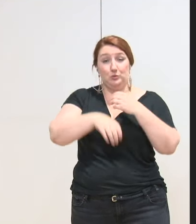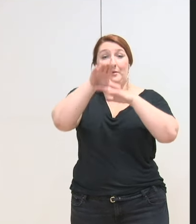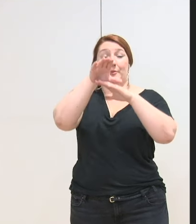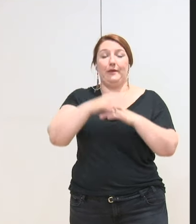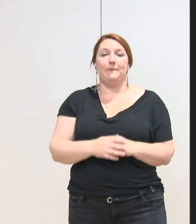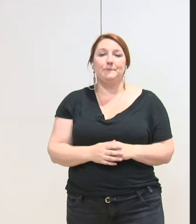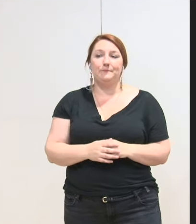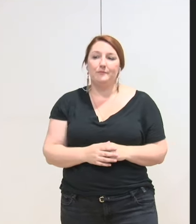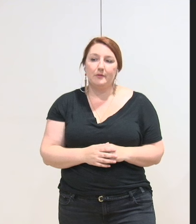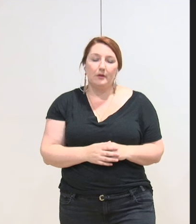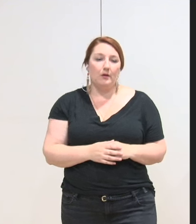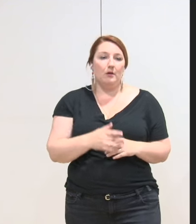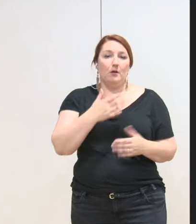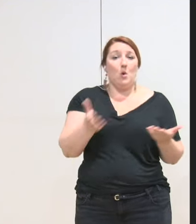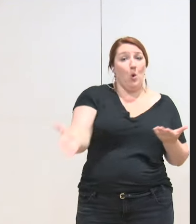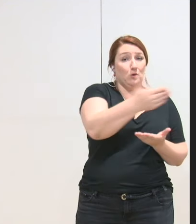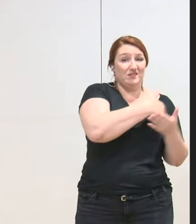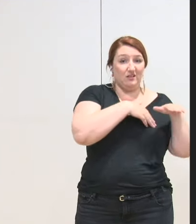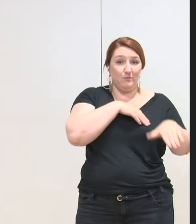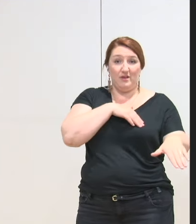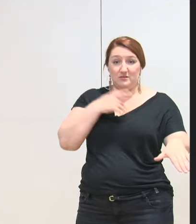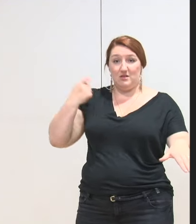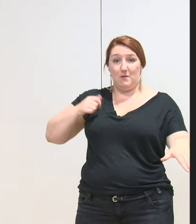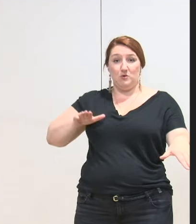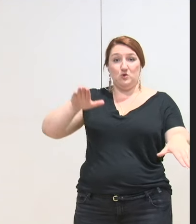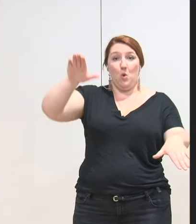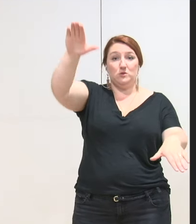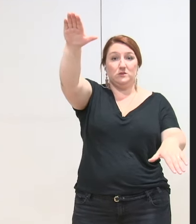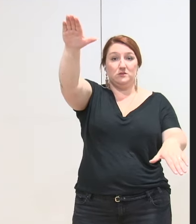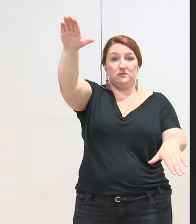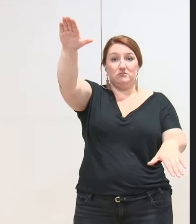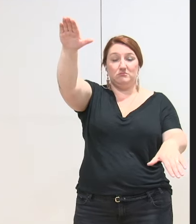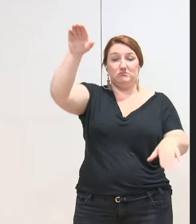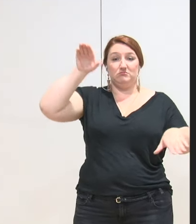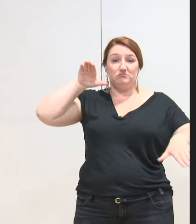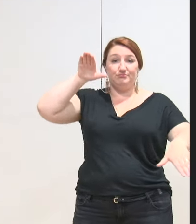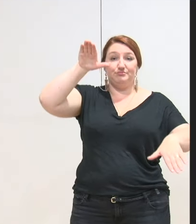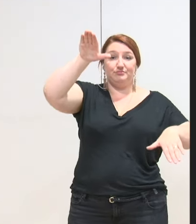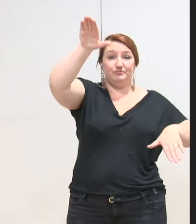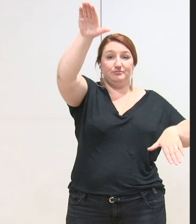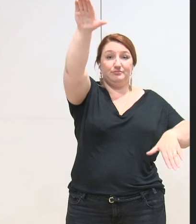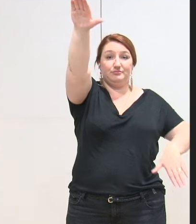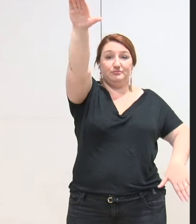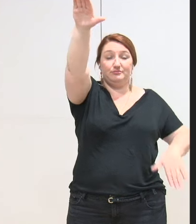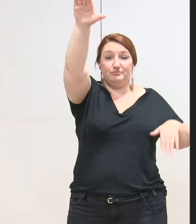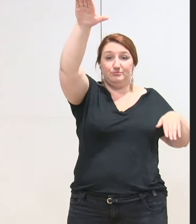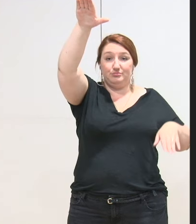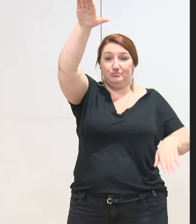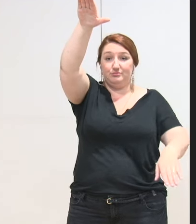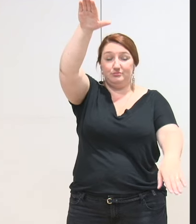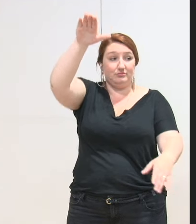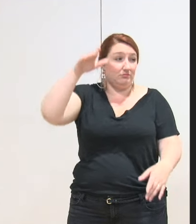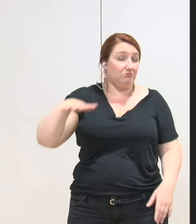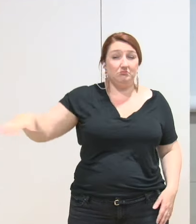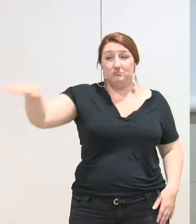baisse dépens en hausse on retrouve là le fameux effet ciseau auquel de nombreuses collectivités sont aujourd'hui